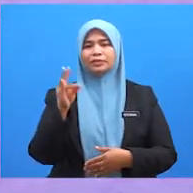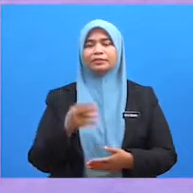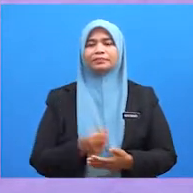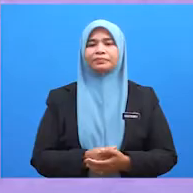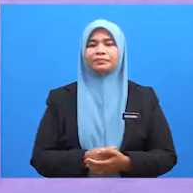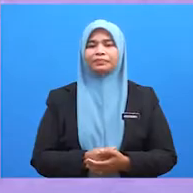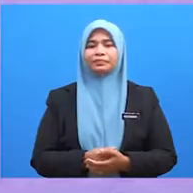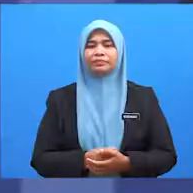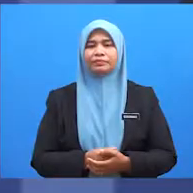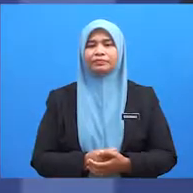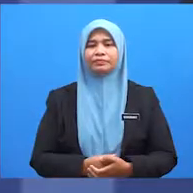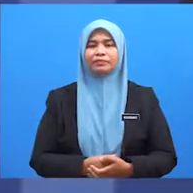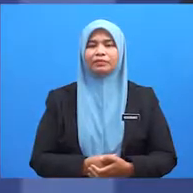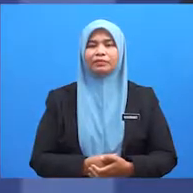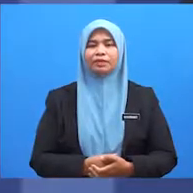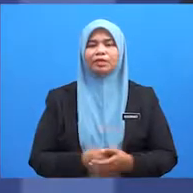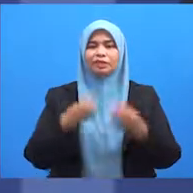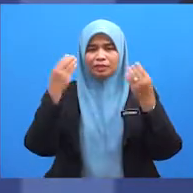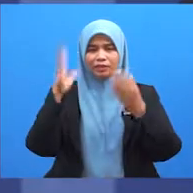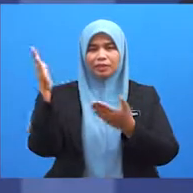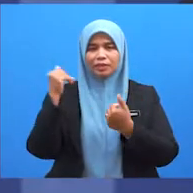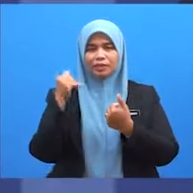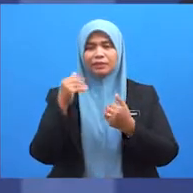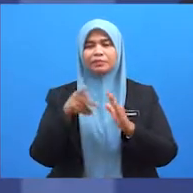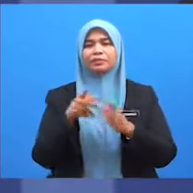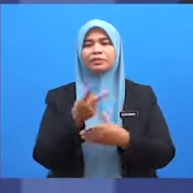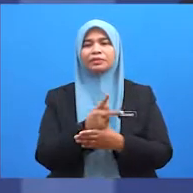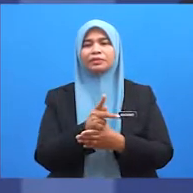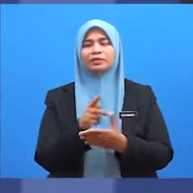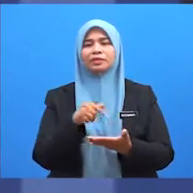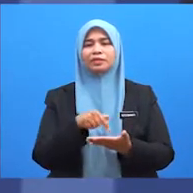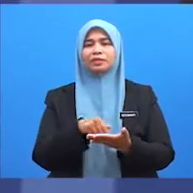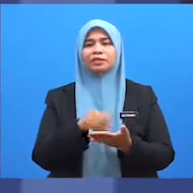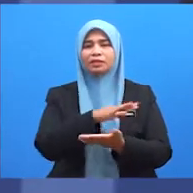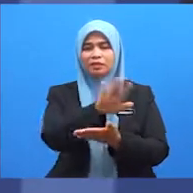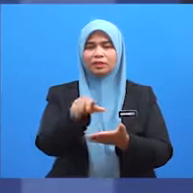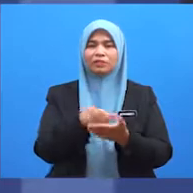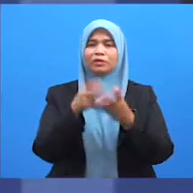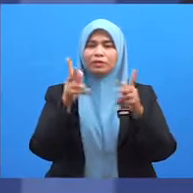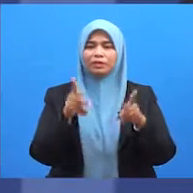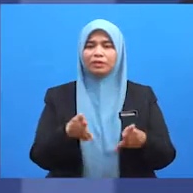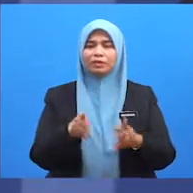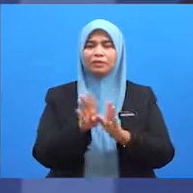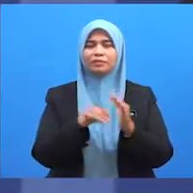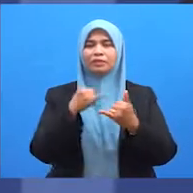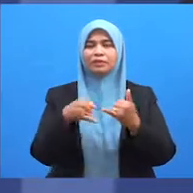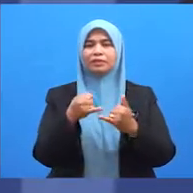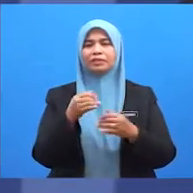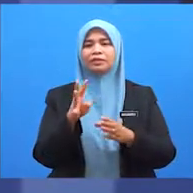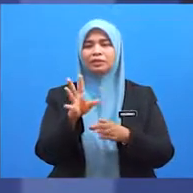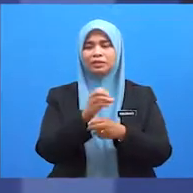Boleh ya para pelajar? Cikgu harap melalui perkongsian ini, semua pelajar berjaya mencapai semua